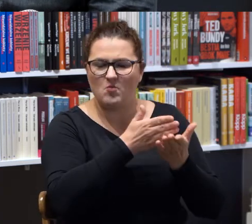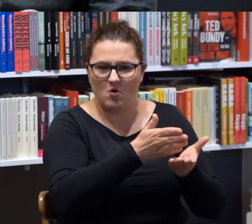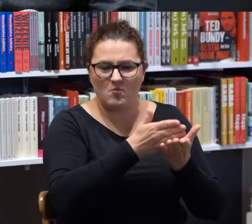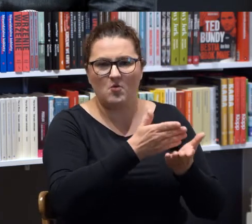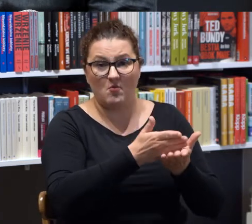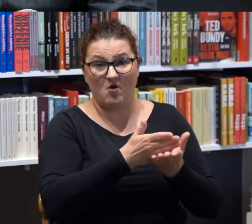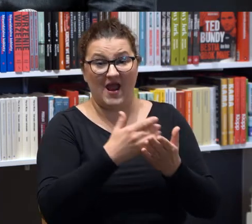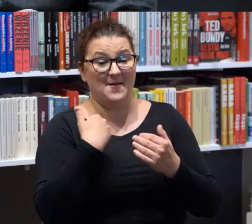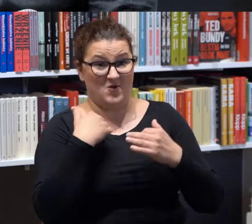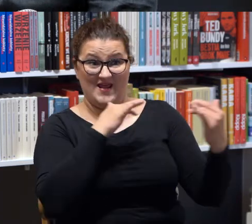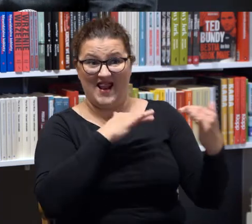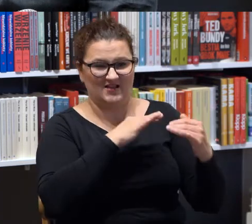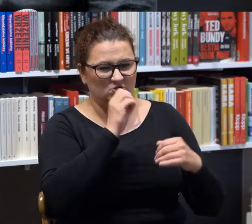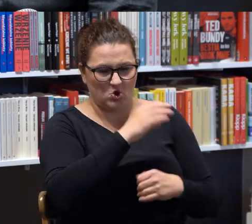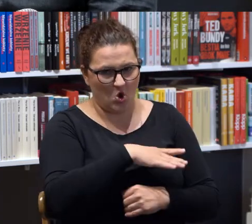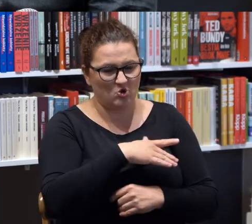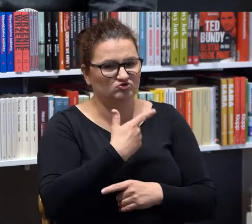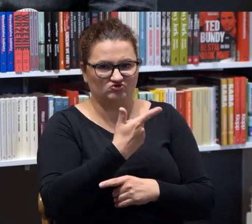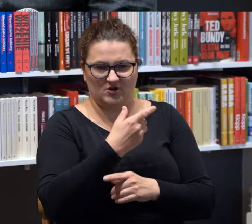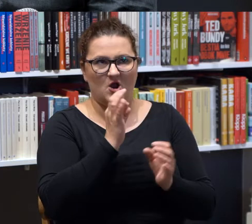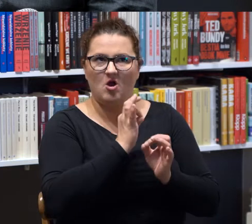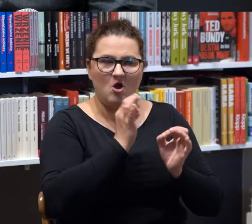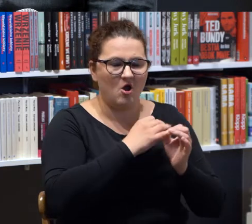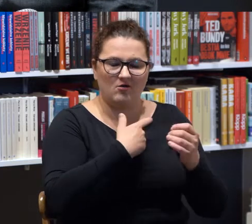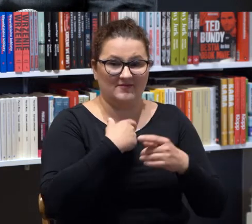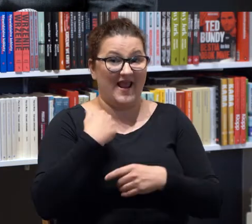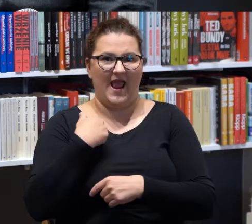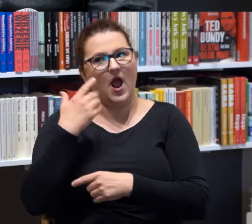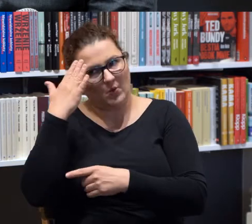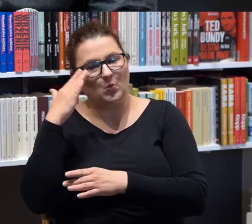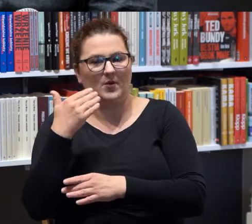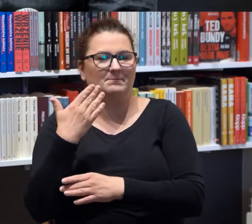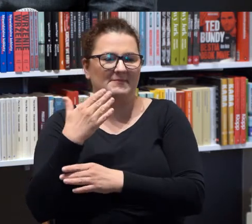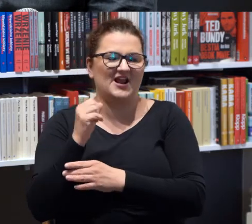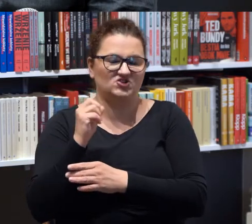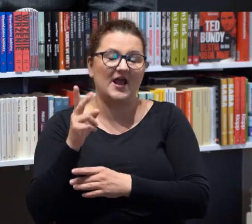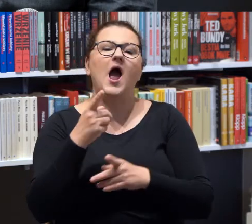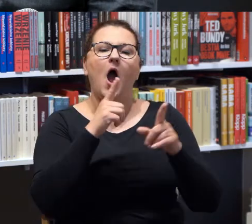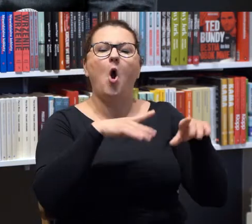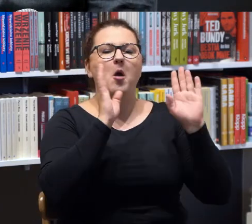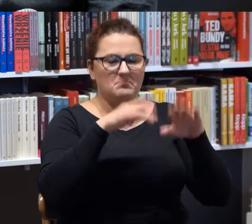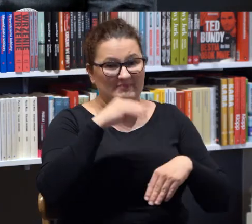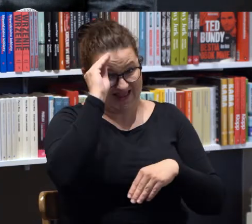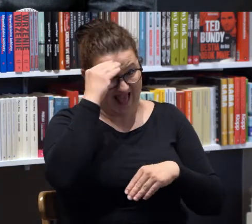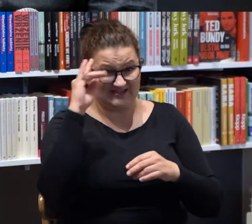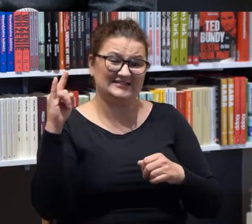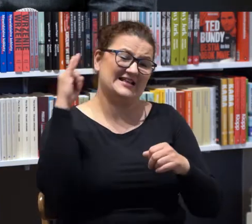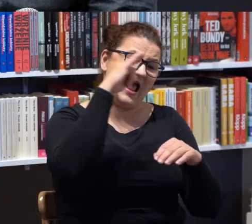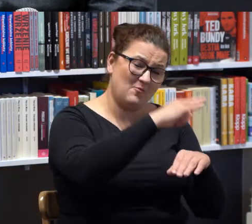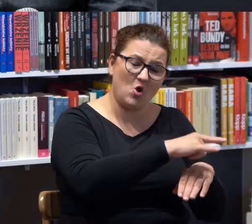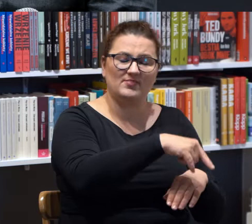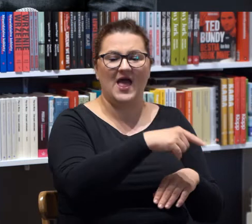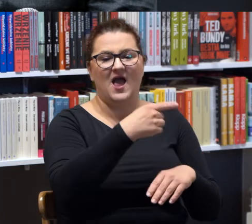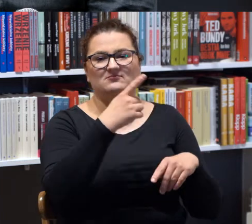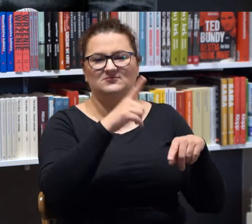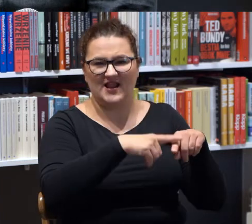relacje gorsze niż ja z Mireczkiem, czyli naprawdę katastrofalne, ona poleciała samolotem z tej Irlandii na Korfu, żeby podcierać